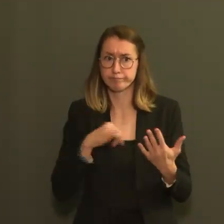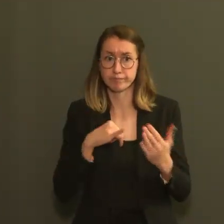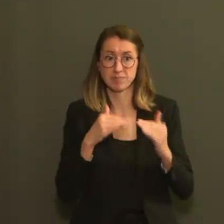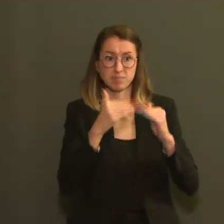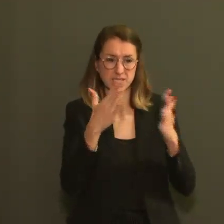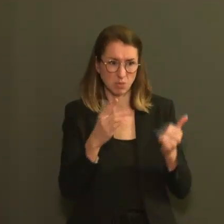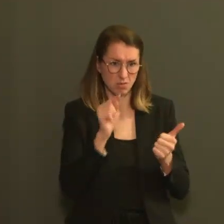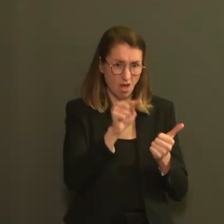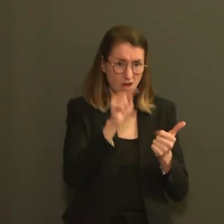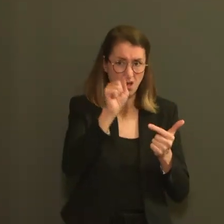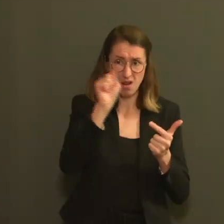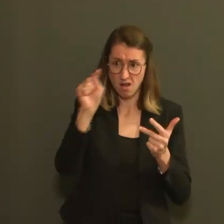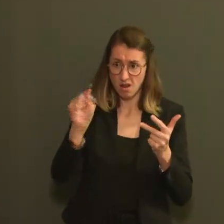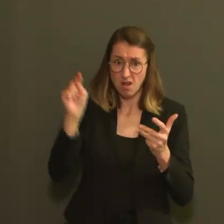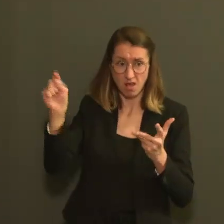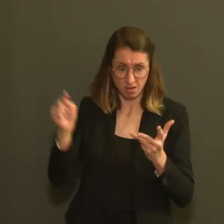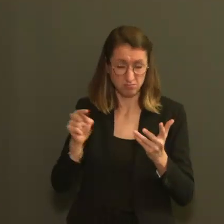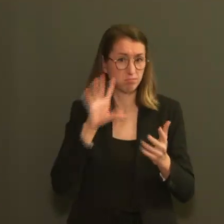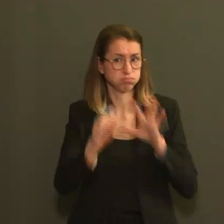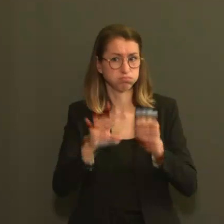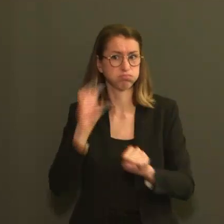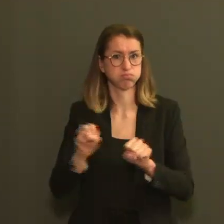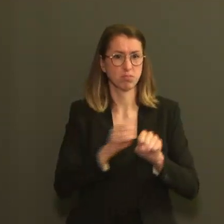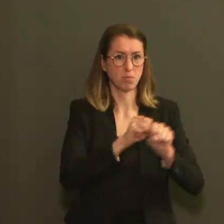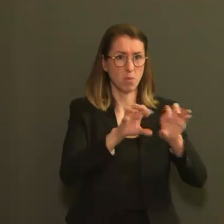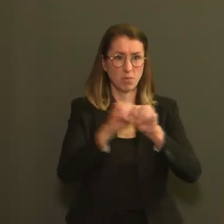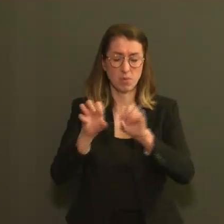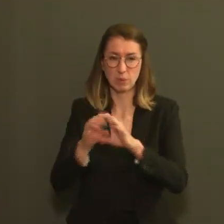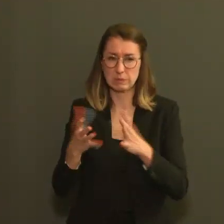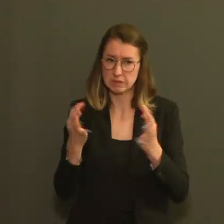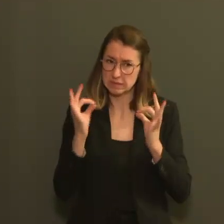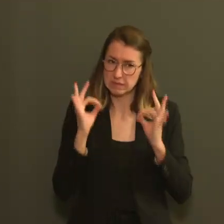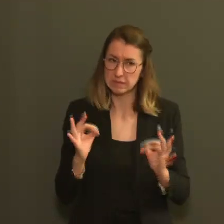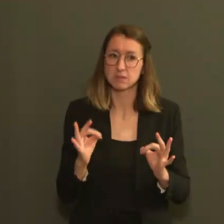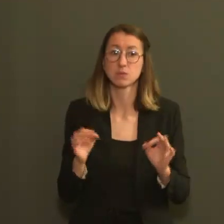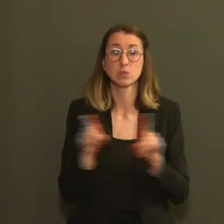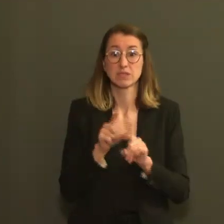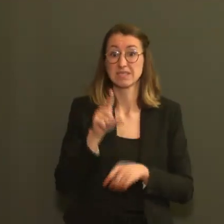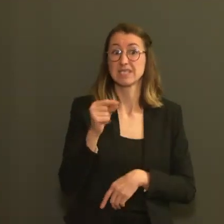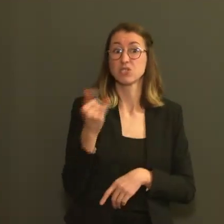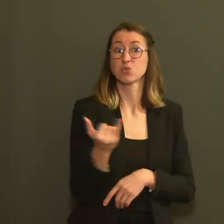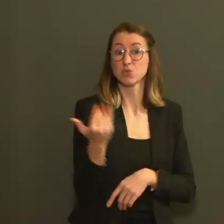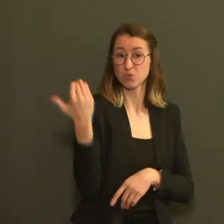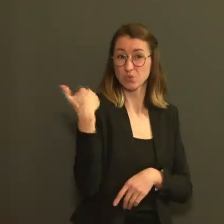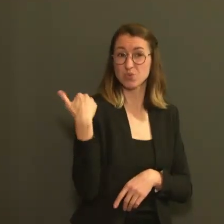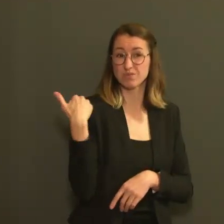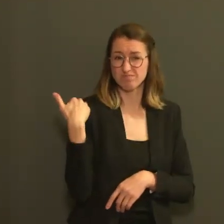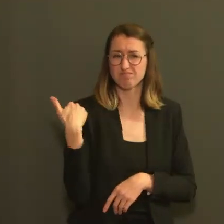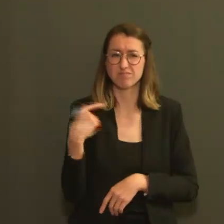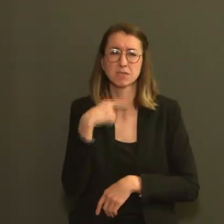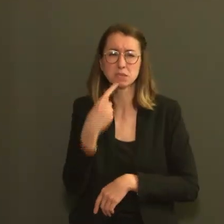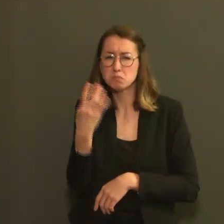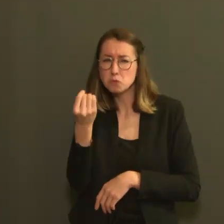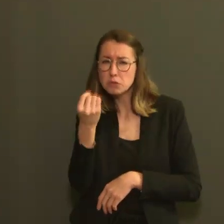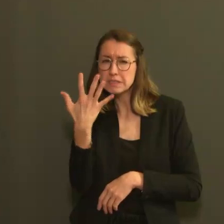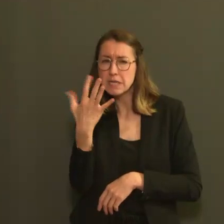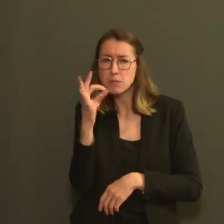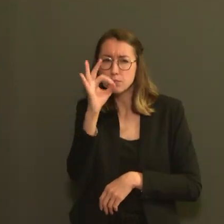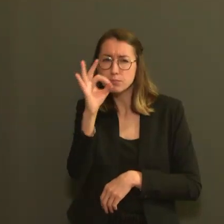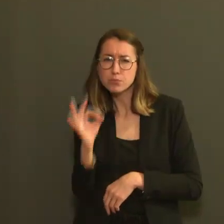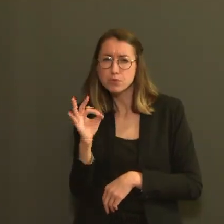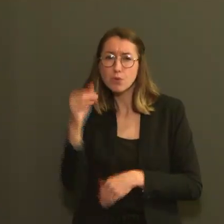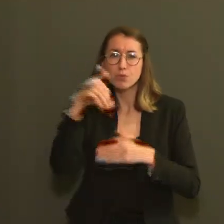que jusqu'il y a une dizaine de jours, une majorité d'entre elles, 95% en Flandre, 90% en Wallonie, 75